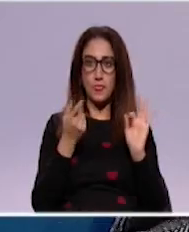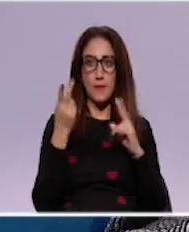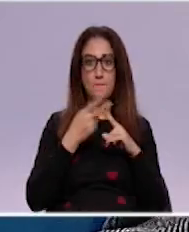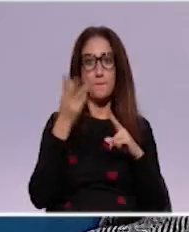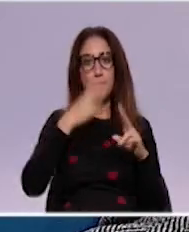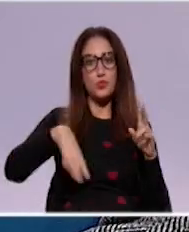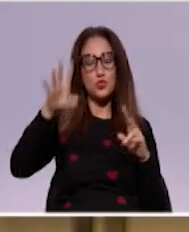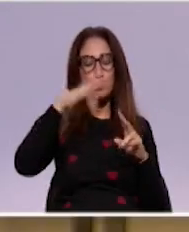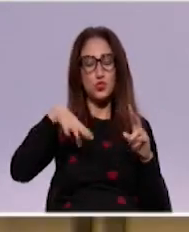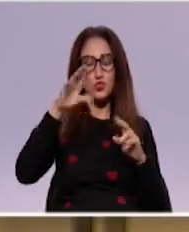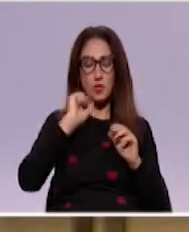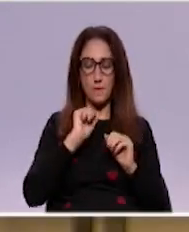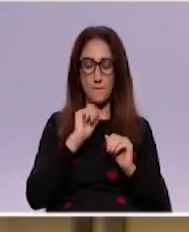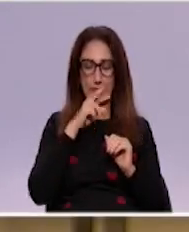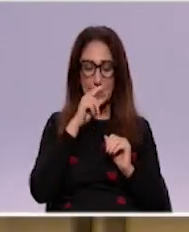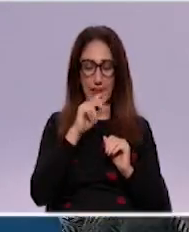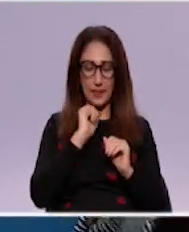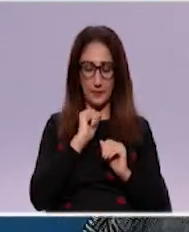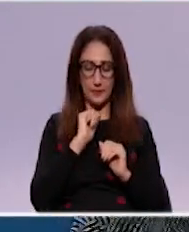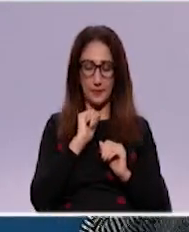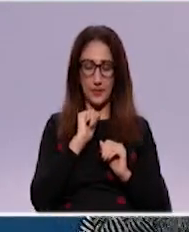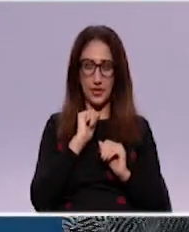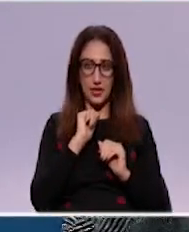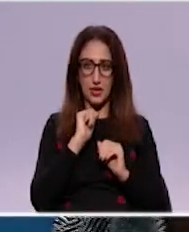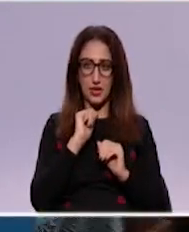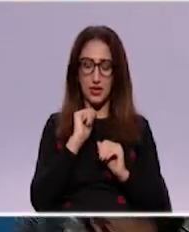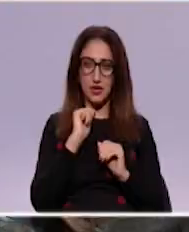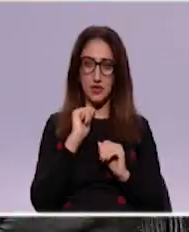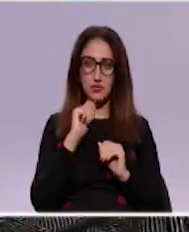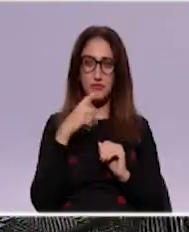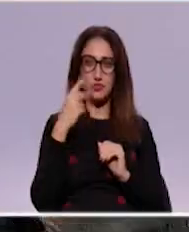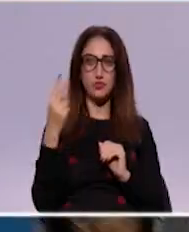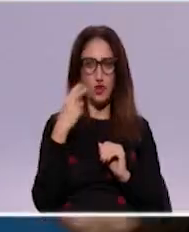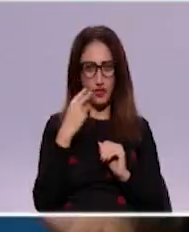العمل بشهوه الكلام. فلما هو بان عليا بقى الذهول